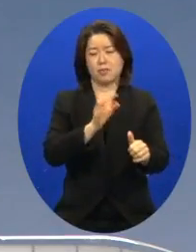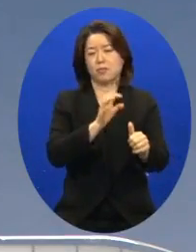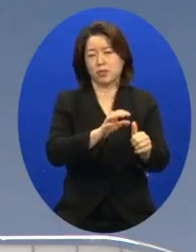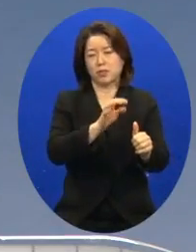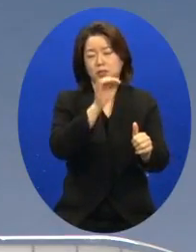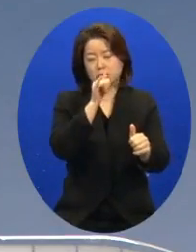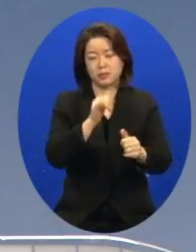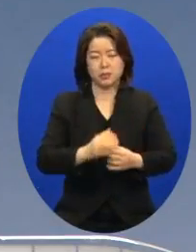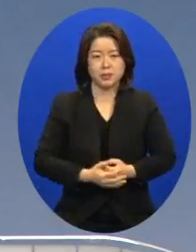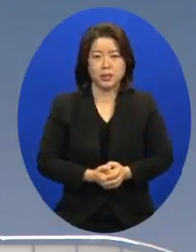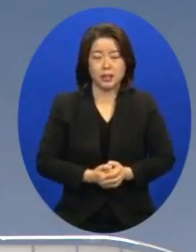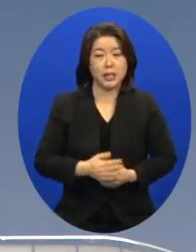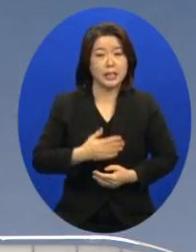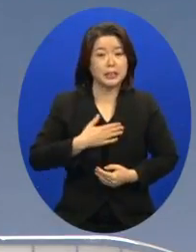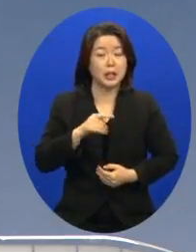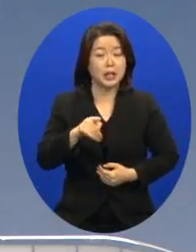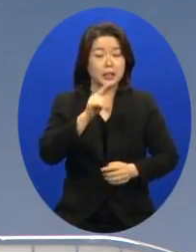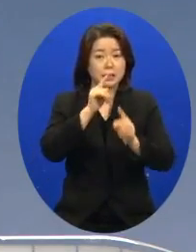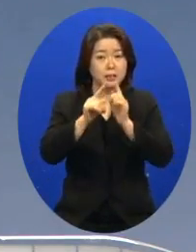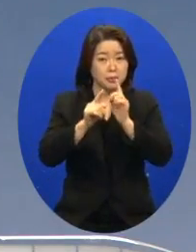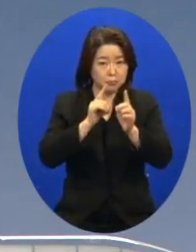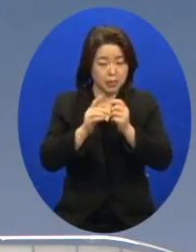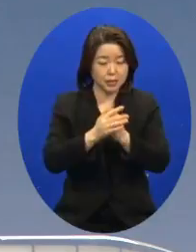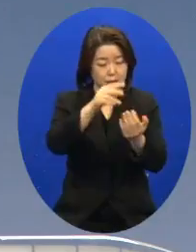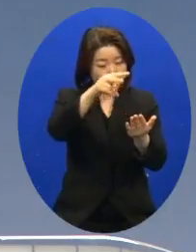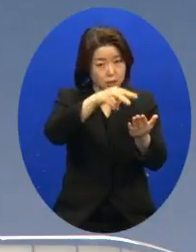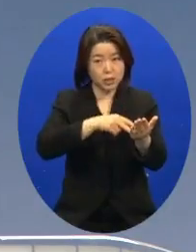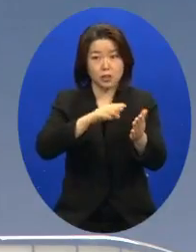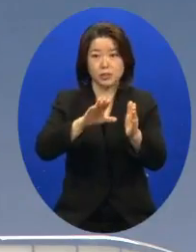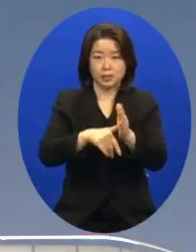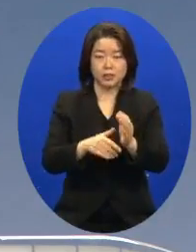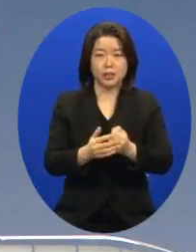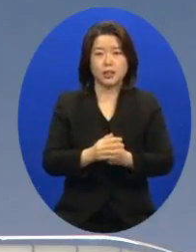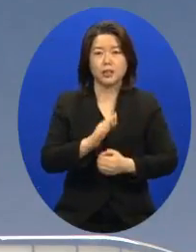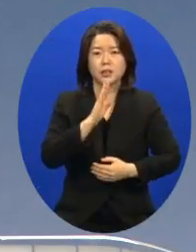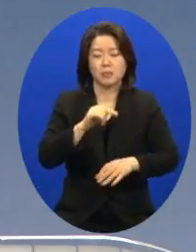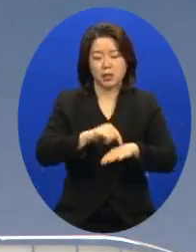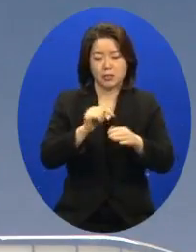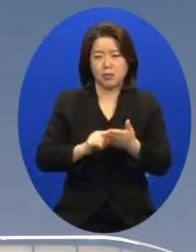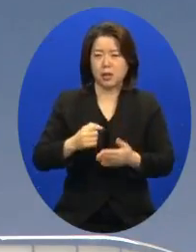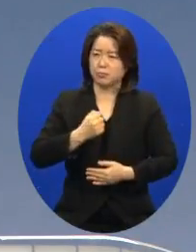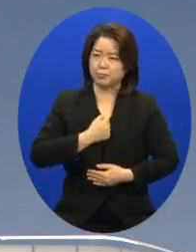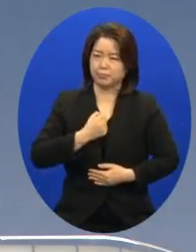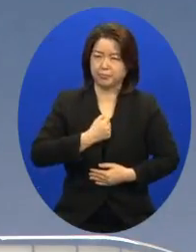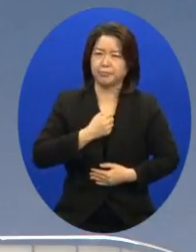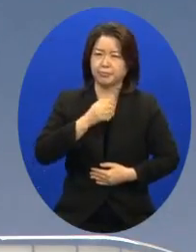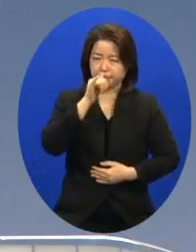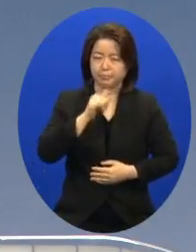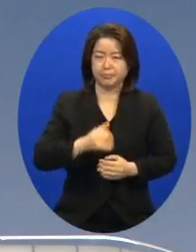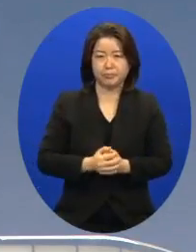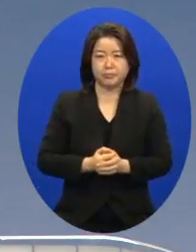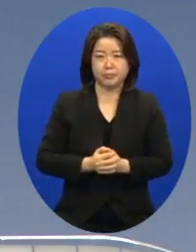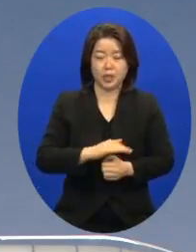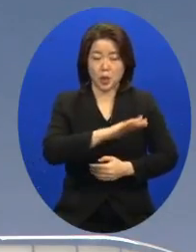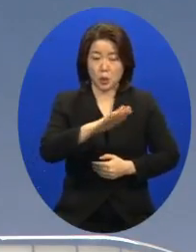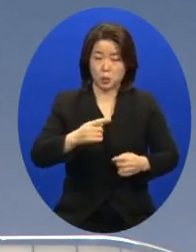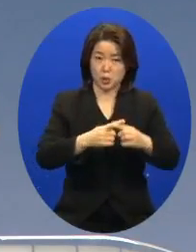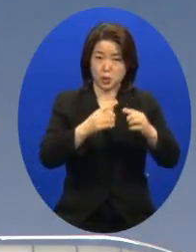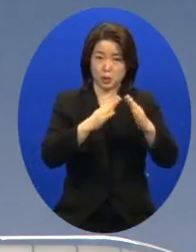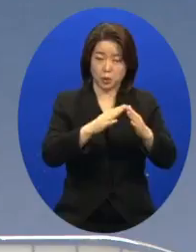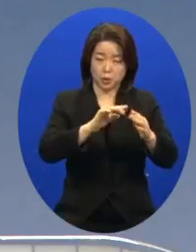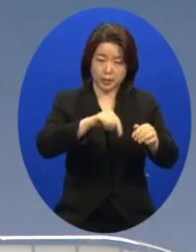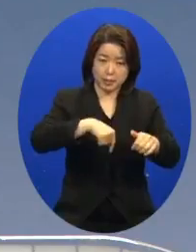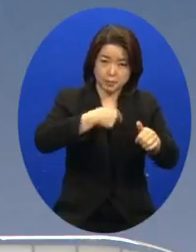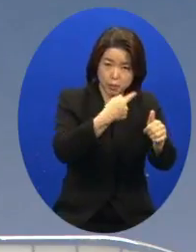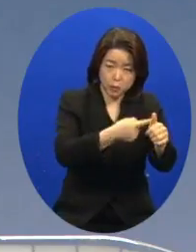합니다 저는 이 말씀을 읽으면서 참 마음이 답답했습니다 저희 교회가 소속되어 있는 우리